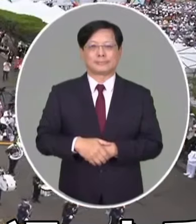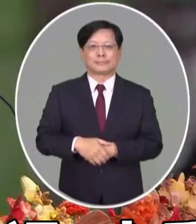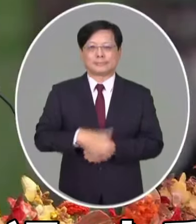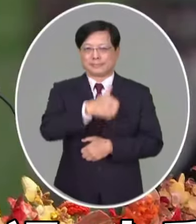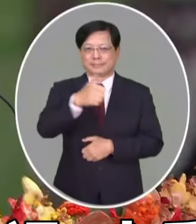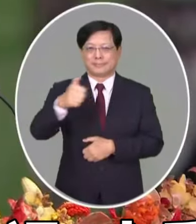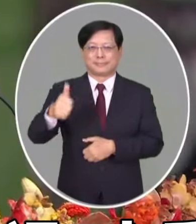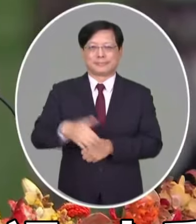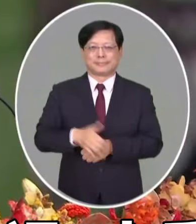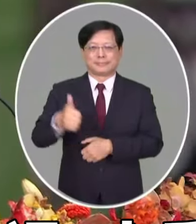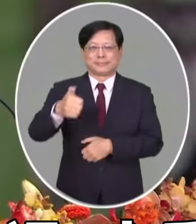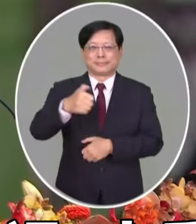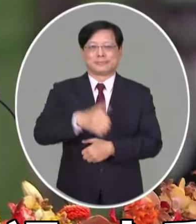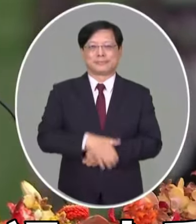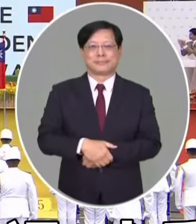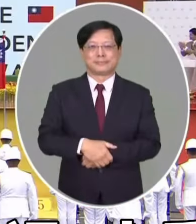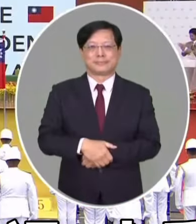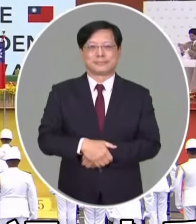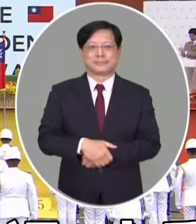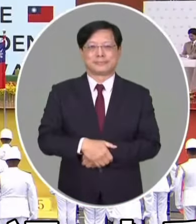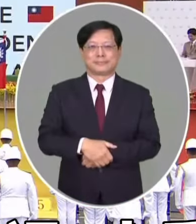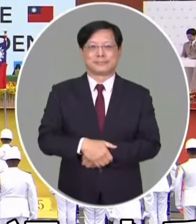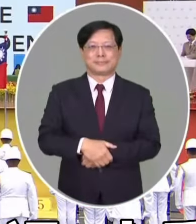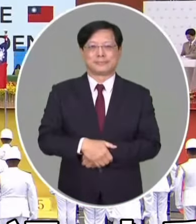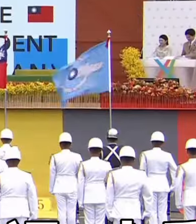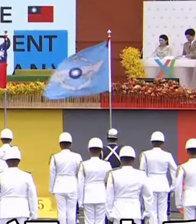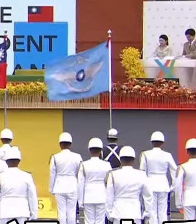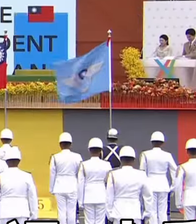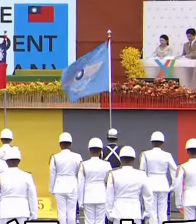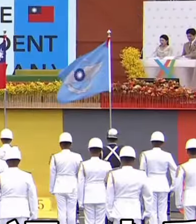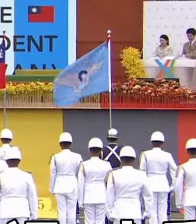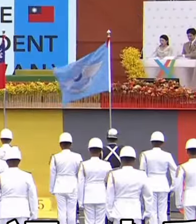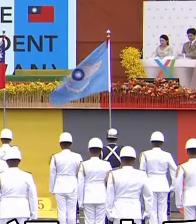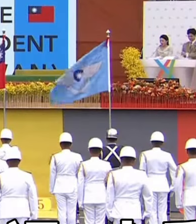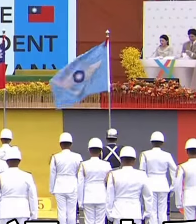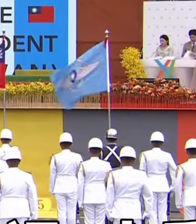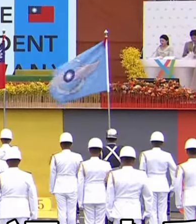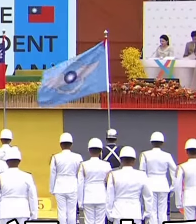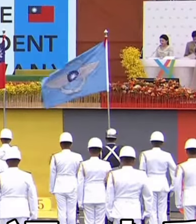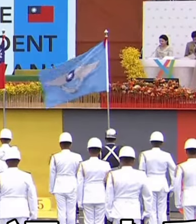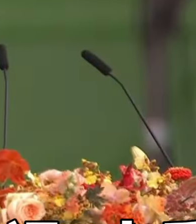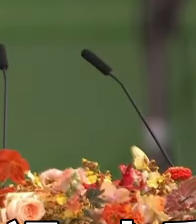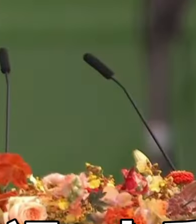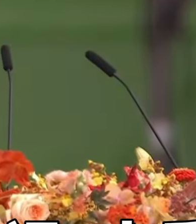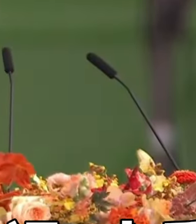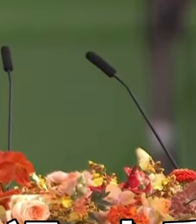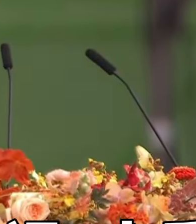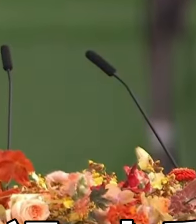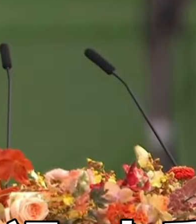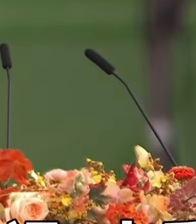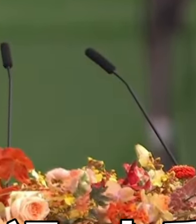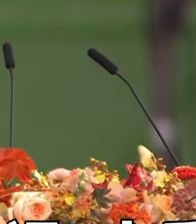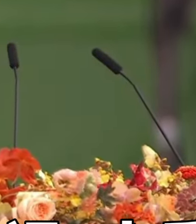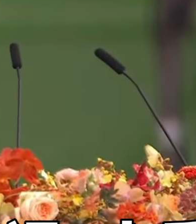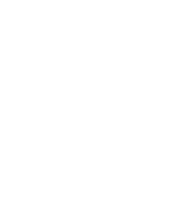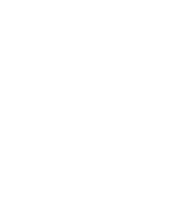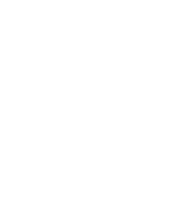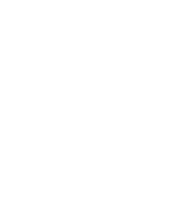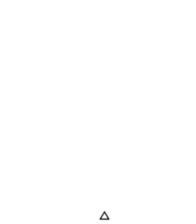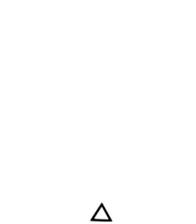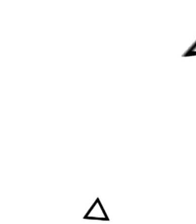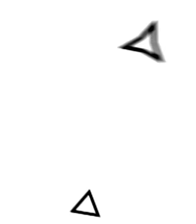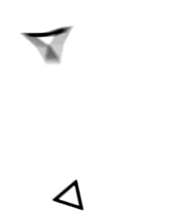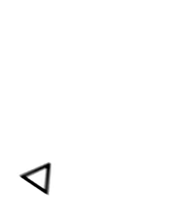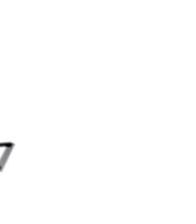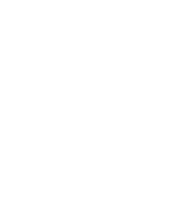谢谢大家，谢谢。 谢谢总统。 Thank you, Mr. President.